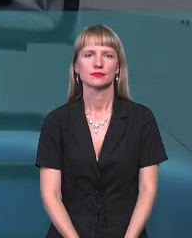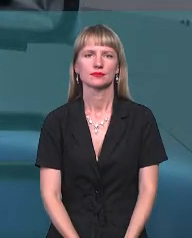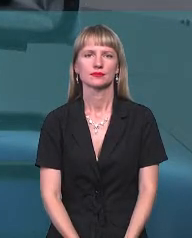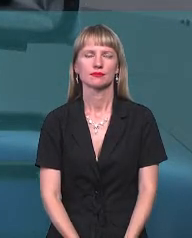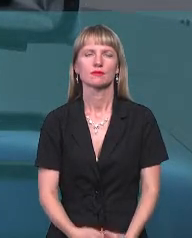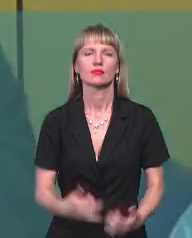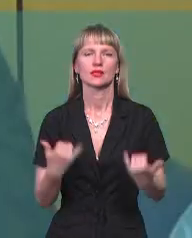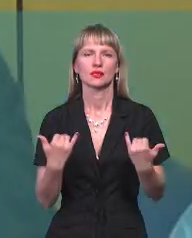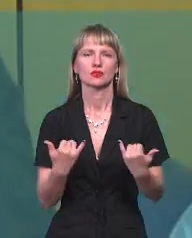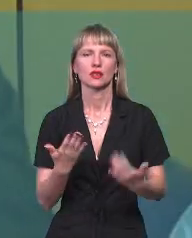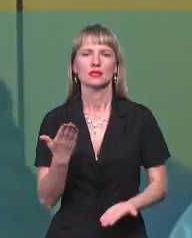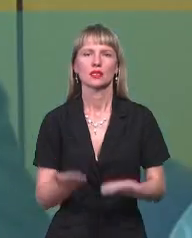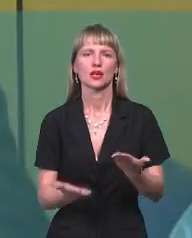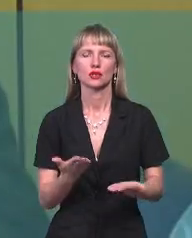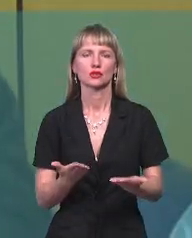На даний час, якщо,